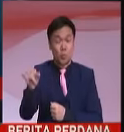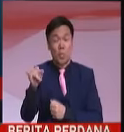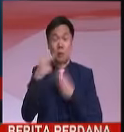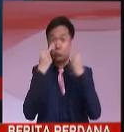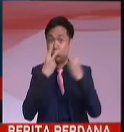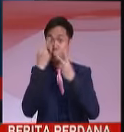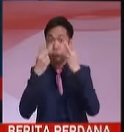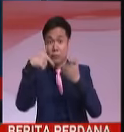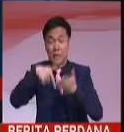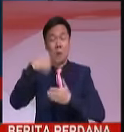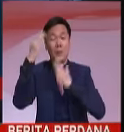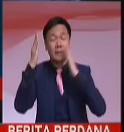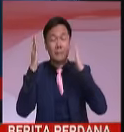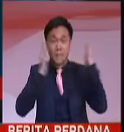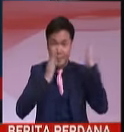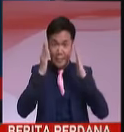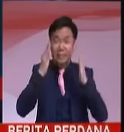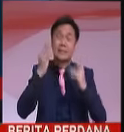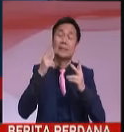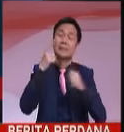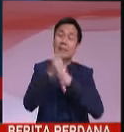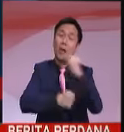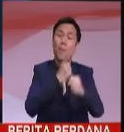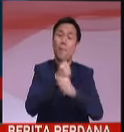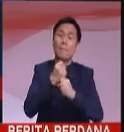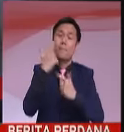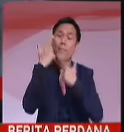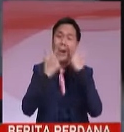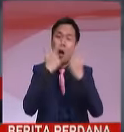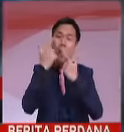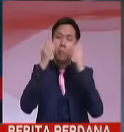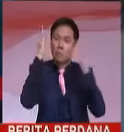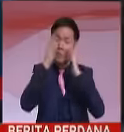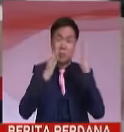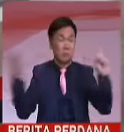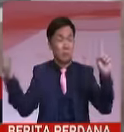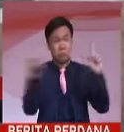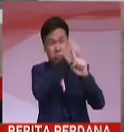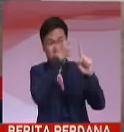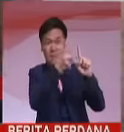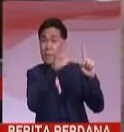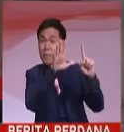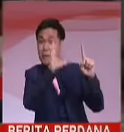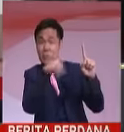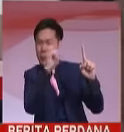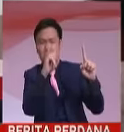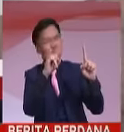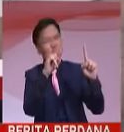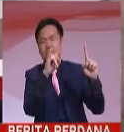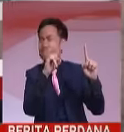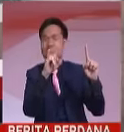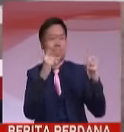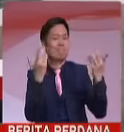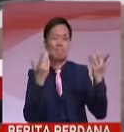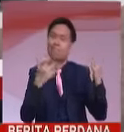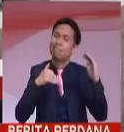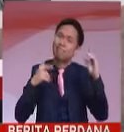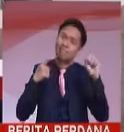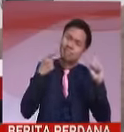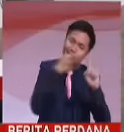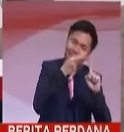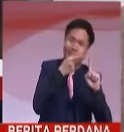pada tahun ini bersempena Pimpin tahun melawat Malaysia tidak percaya dicapai Ia juga merupakan angka terendah